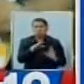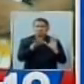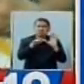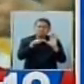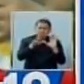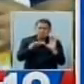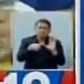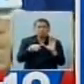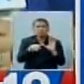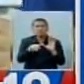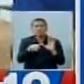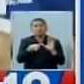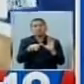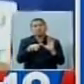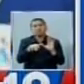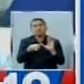para